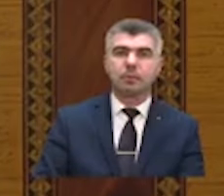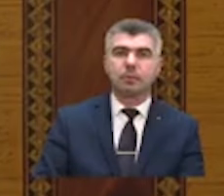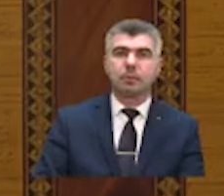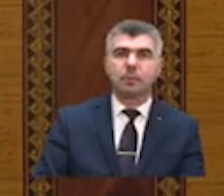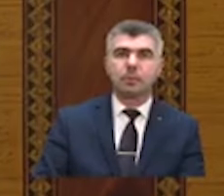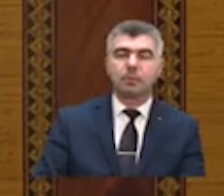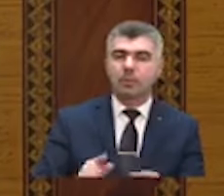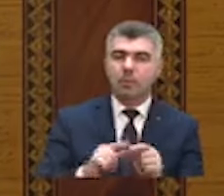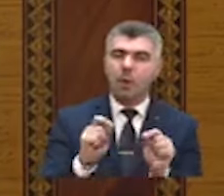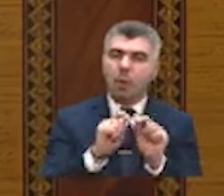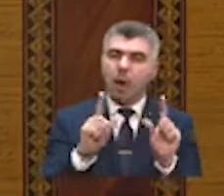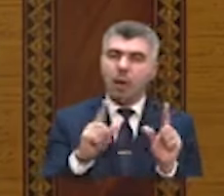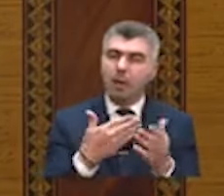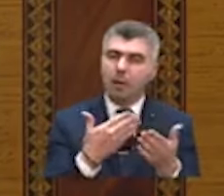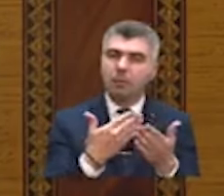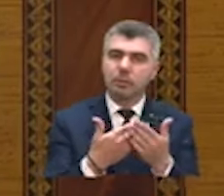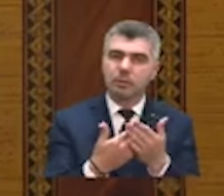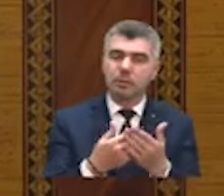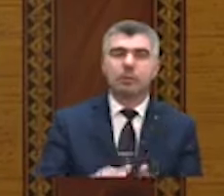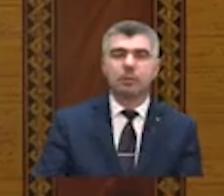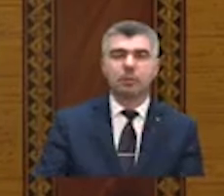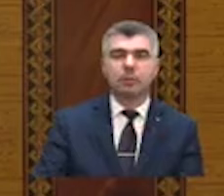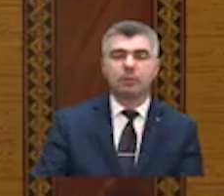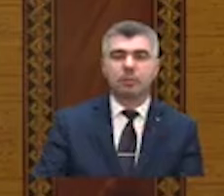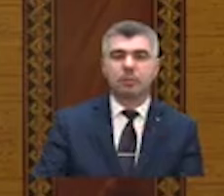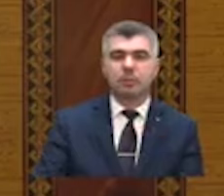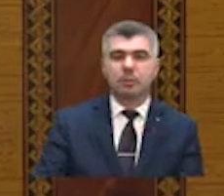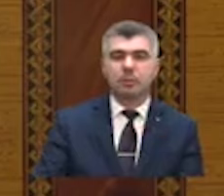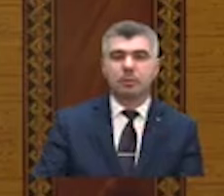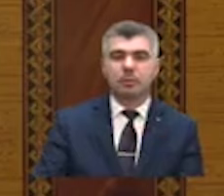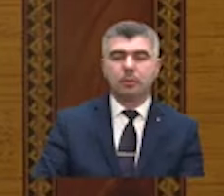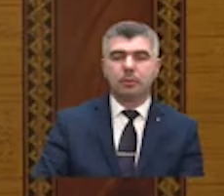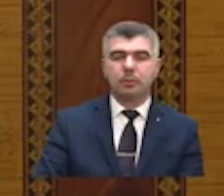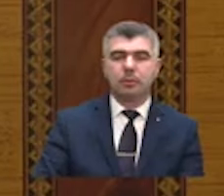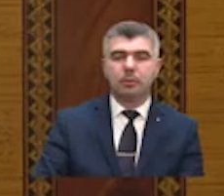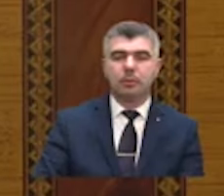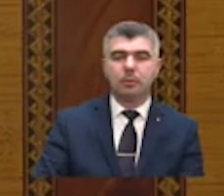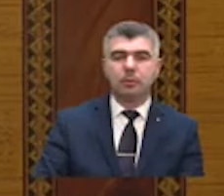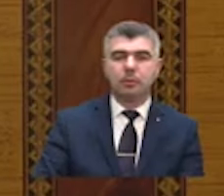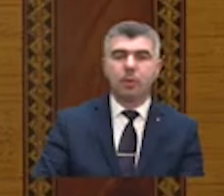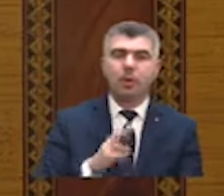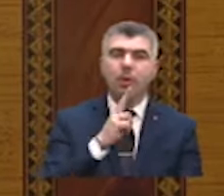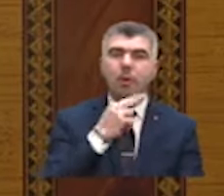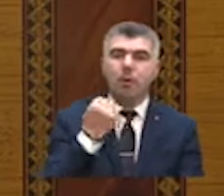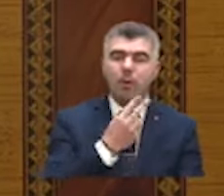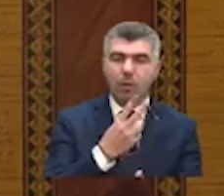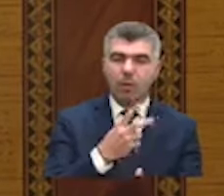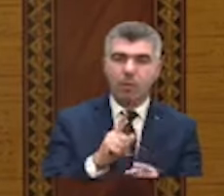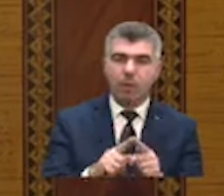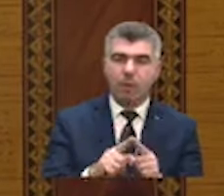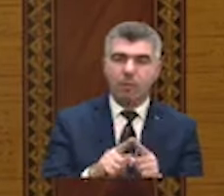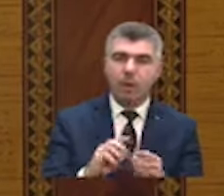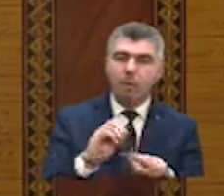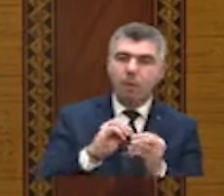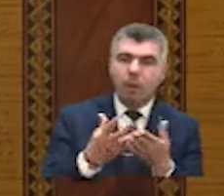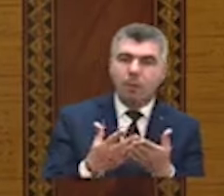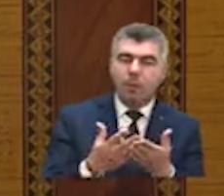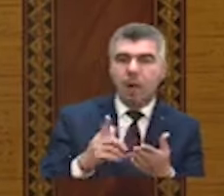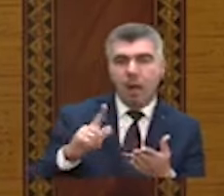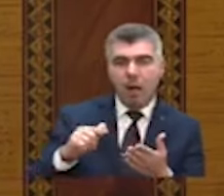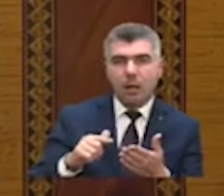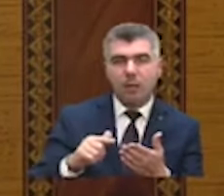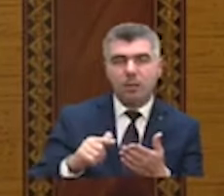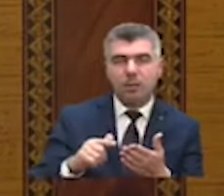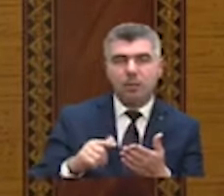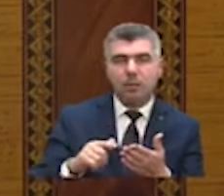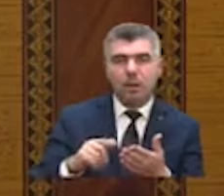نكونوا واقعيين احنا يعني الحكومه بلي كتكون عندها شي اشكاليه قدامها واللي